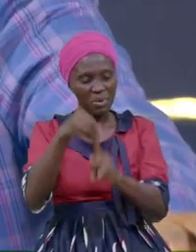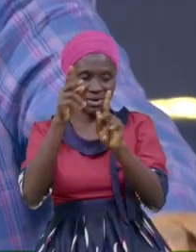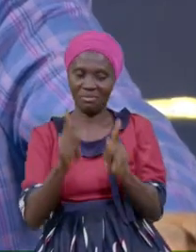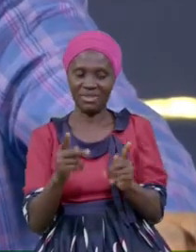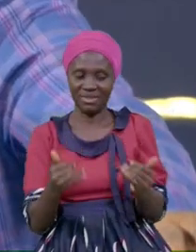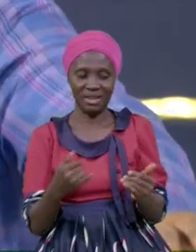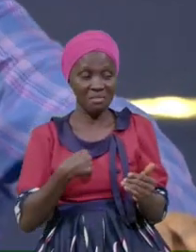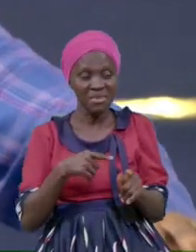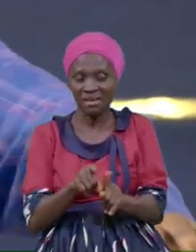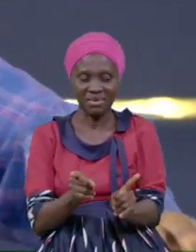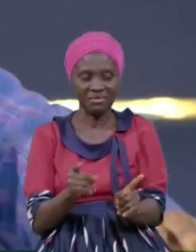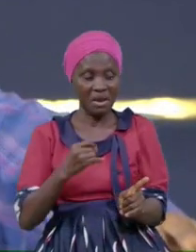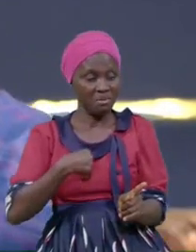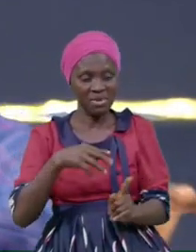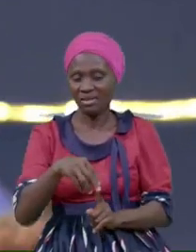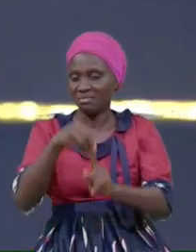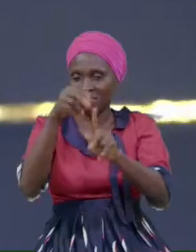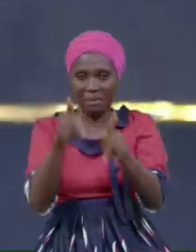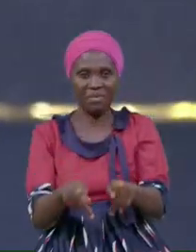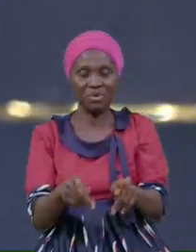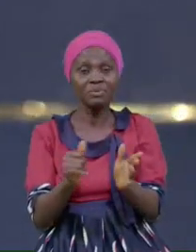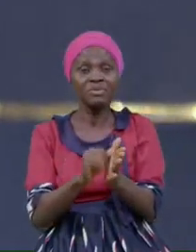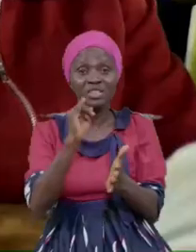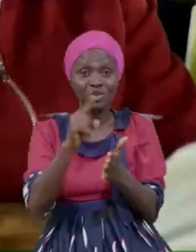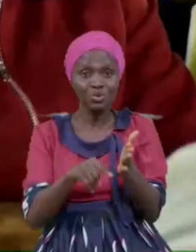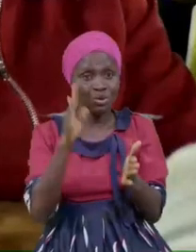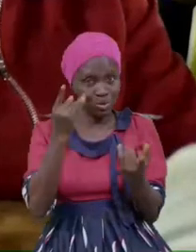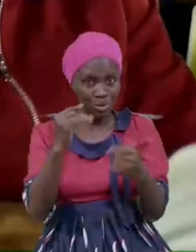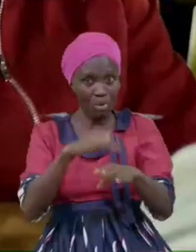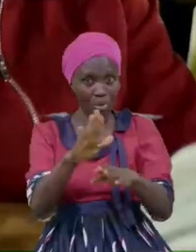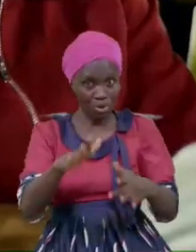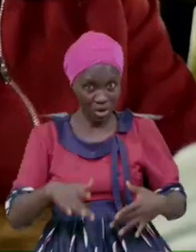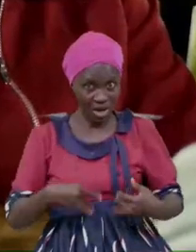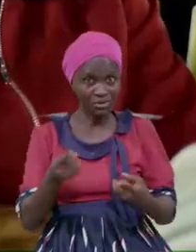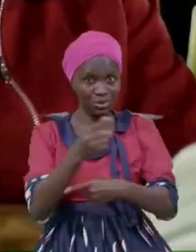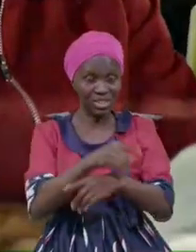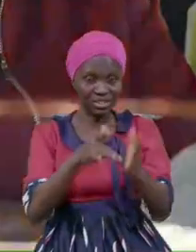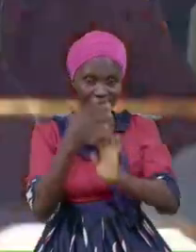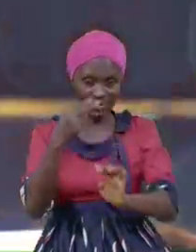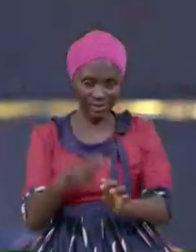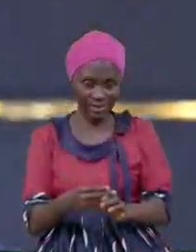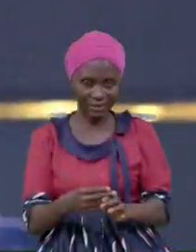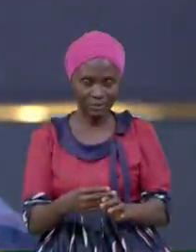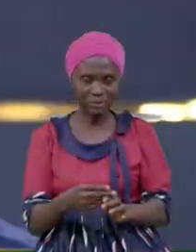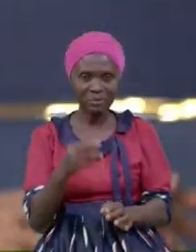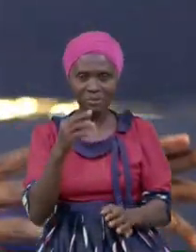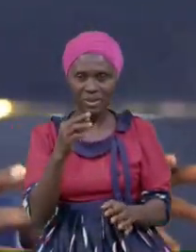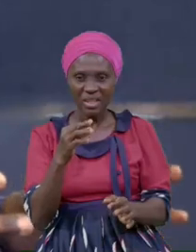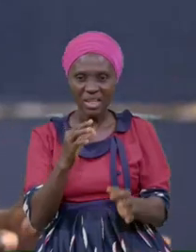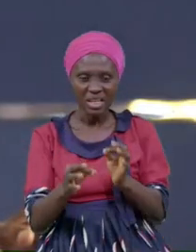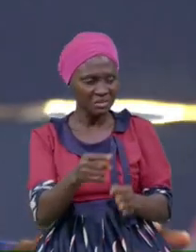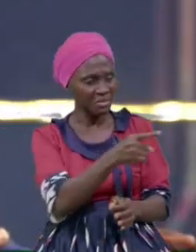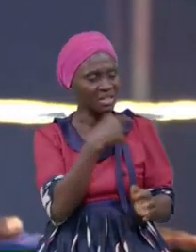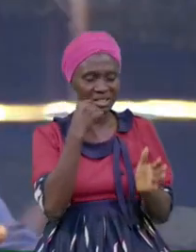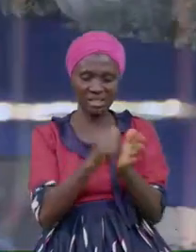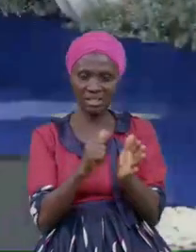différent, je suis distinct. C'est ce qui vient dans ta vie aujourd'hui. Et disons ceci.